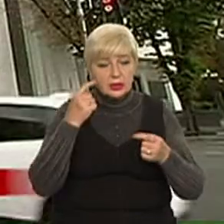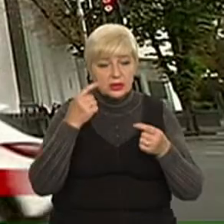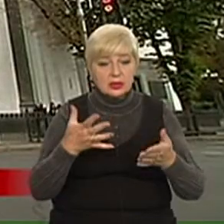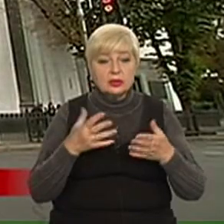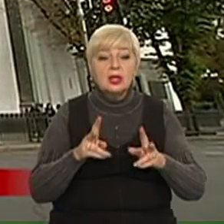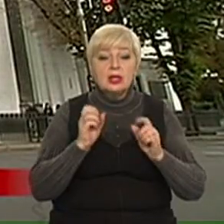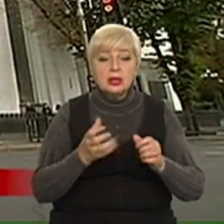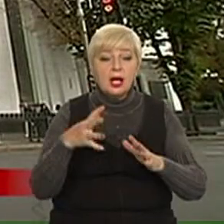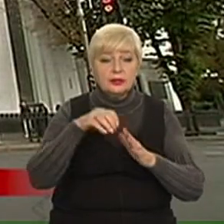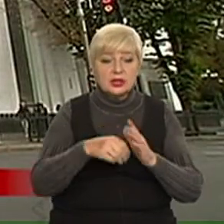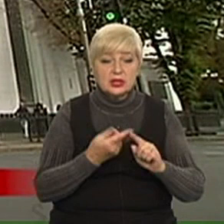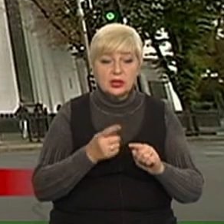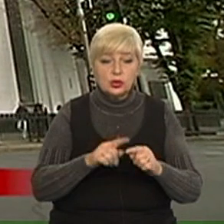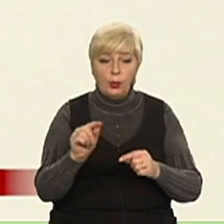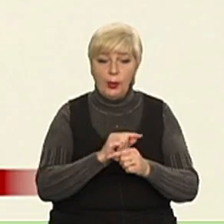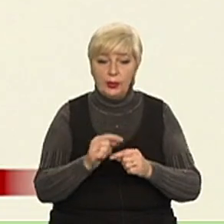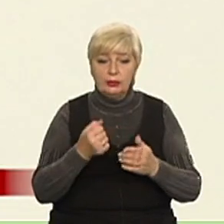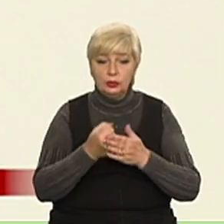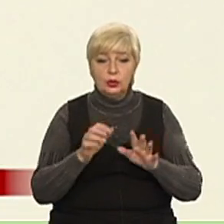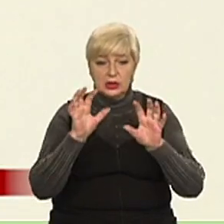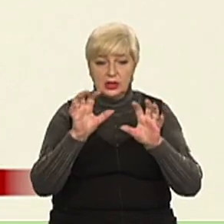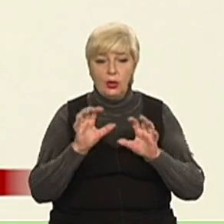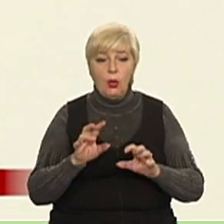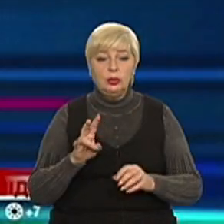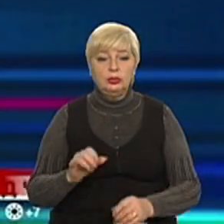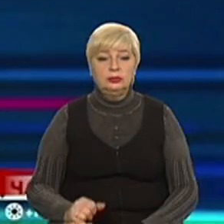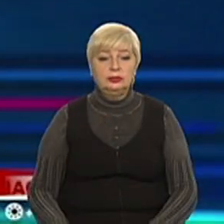як внесли цю поправку до закону.